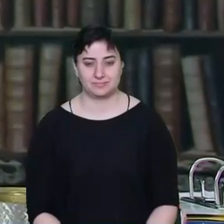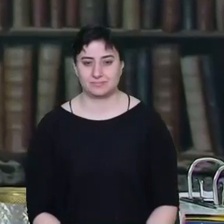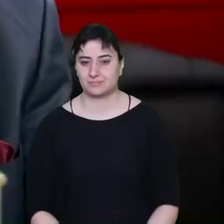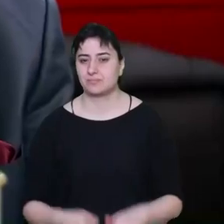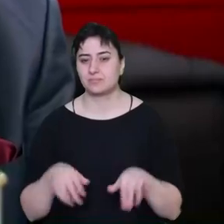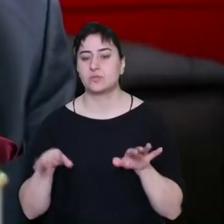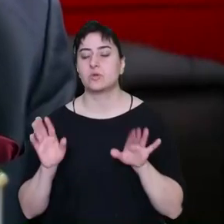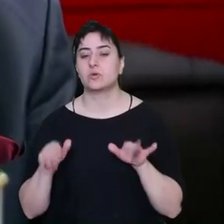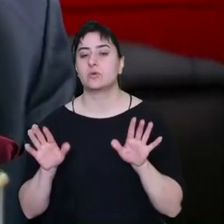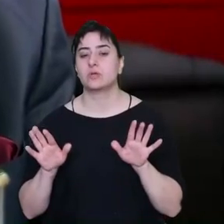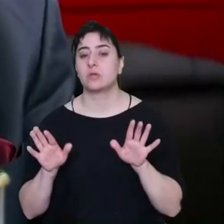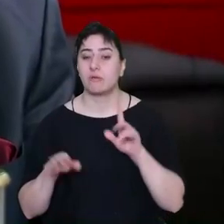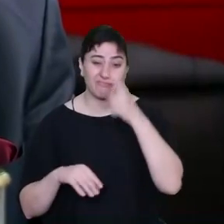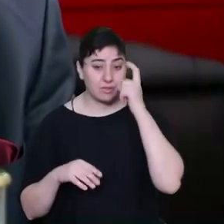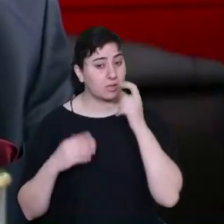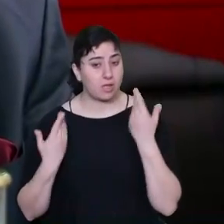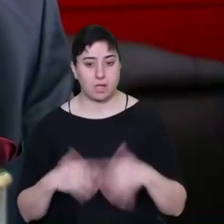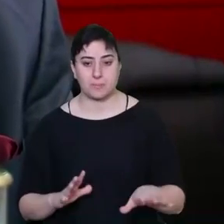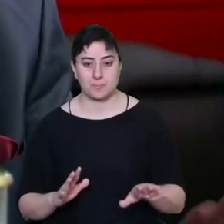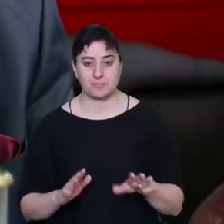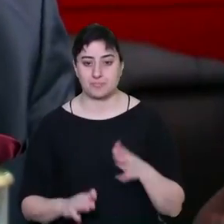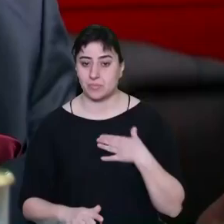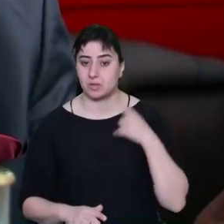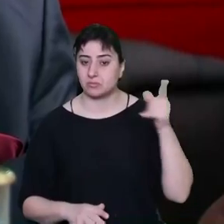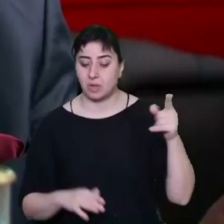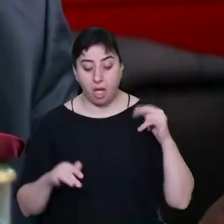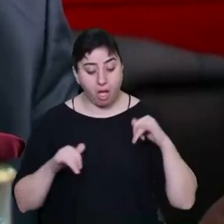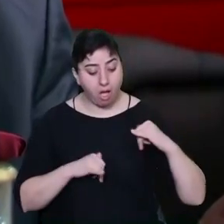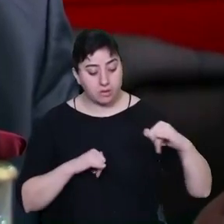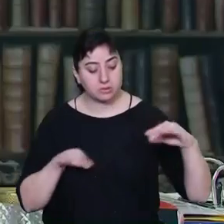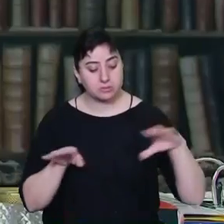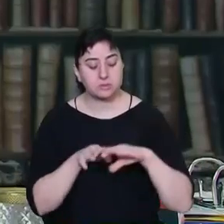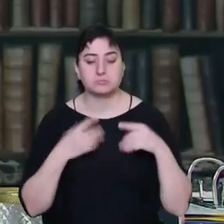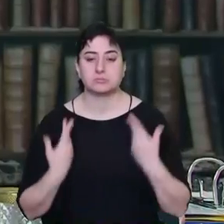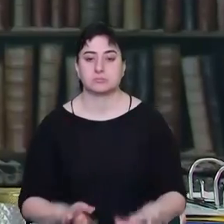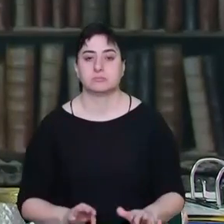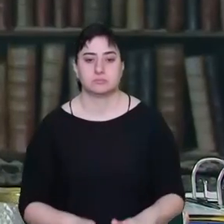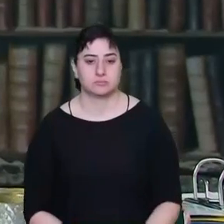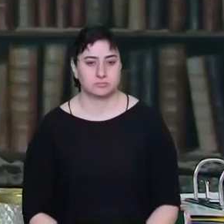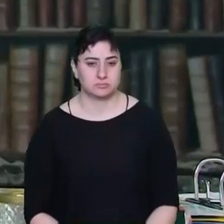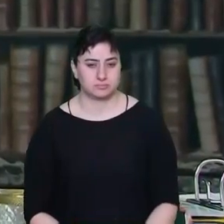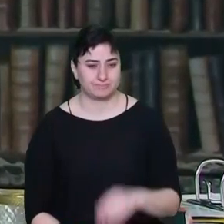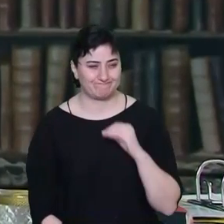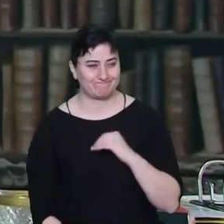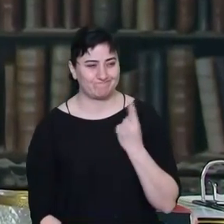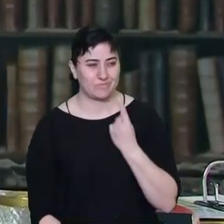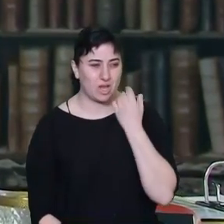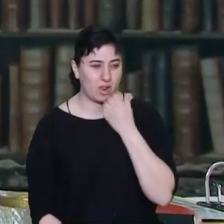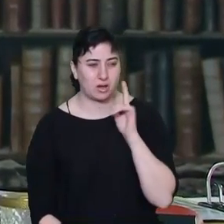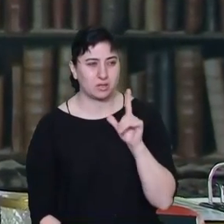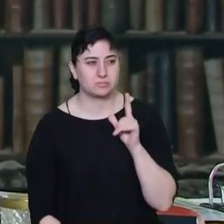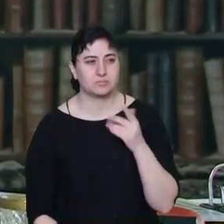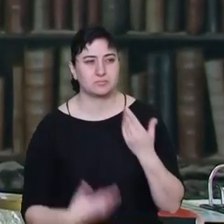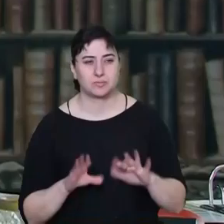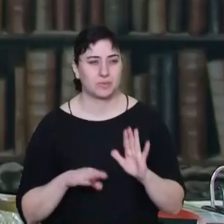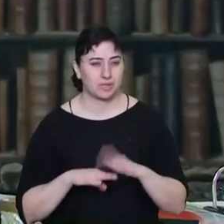Yok yok. Aklından bile geçirme Sarp. Çünkü biz onlarla aynı ligde değiliz. Yok yok. Bir yalan uydurmazsam